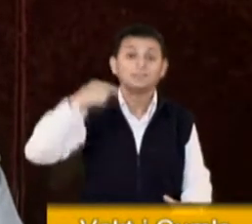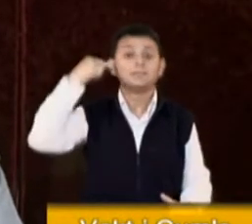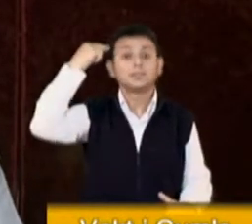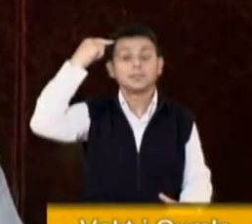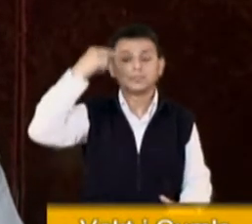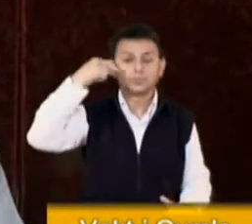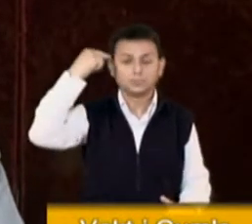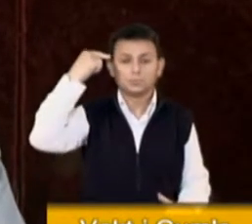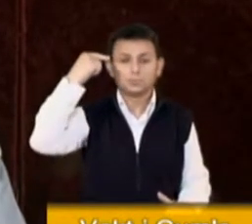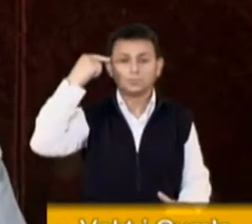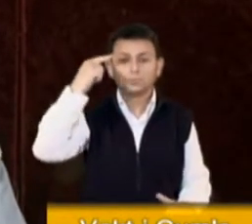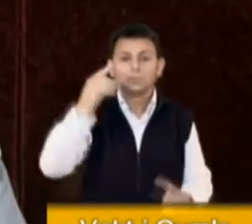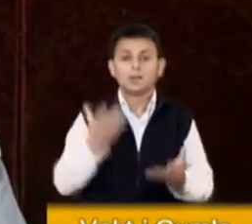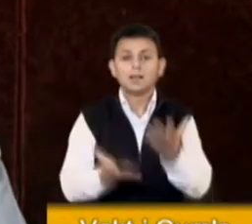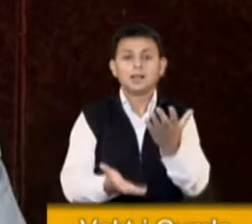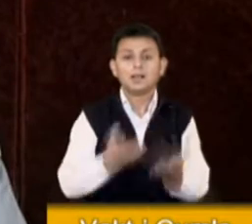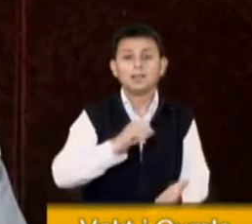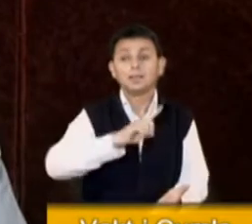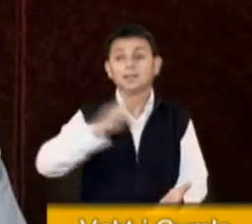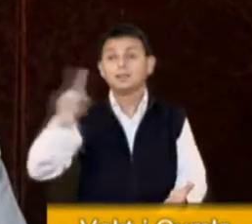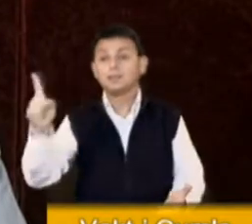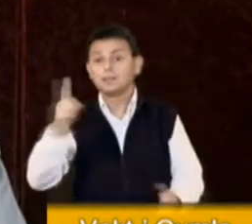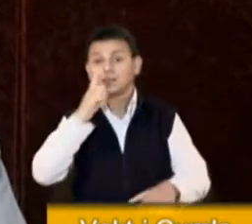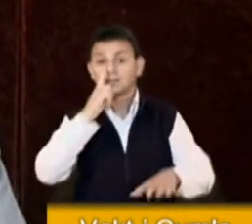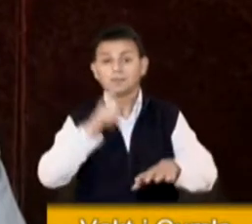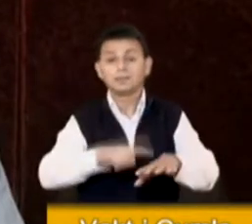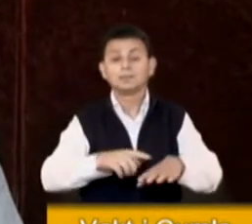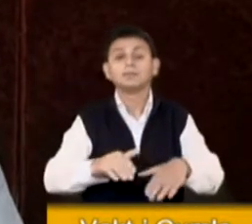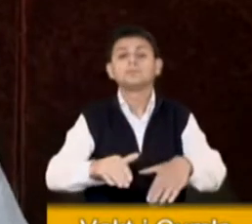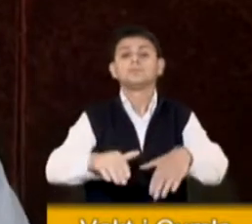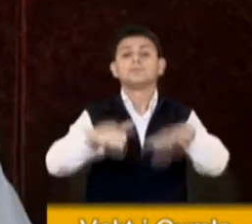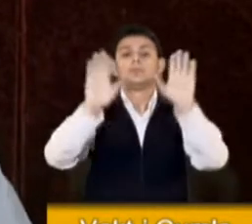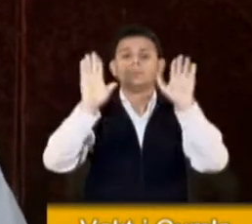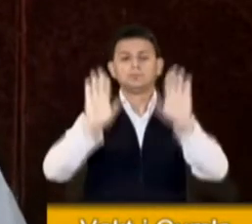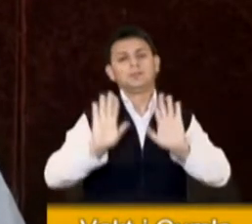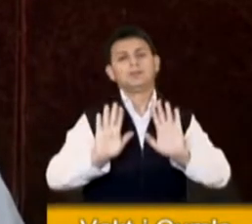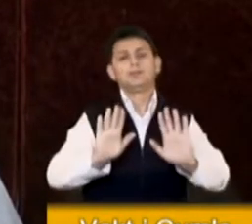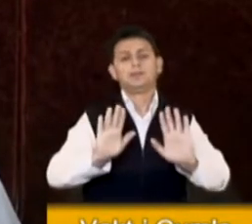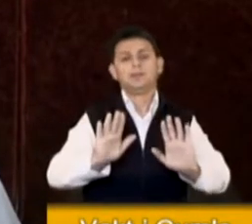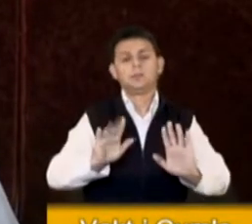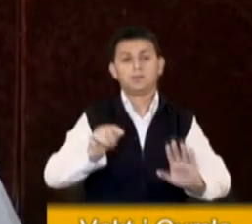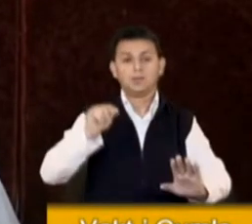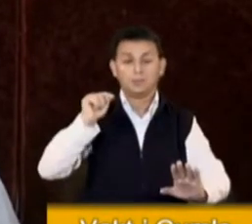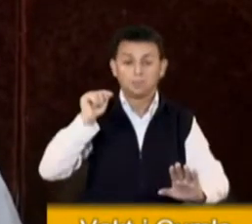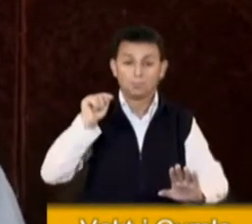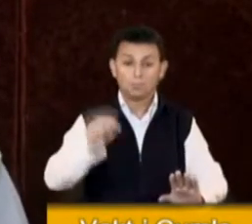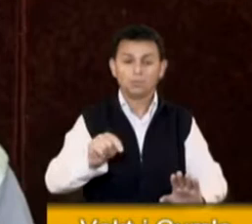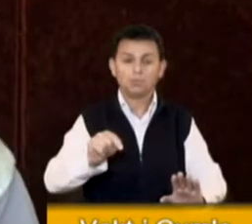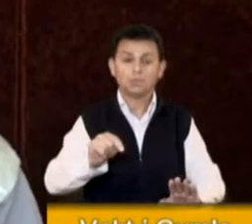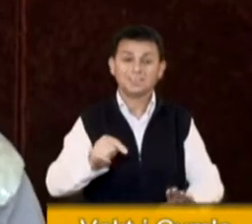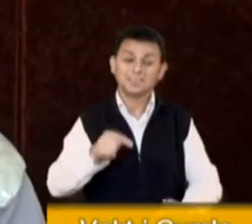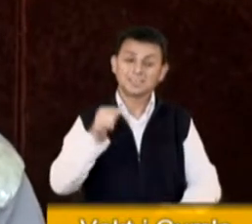ve ahirete de iman etmiyor. وَلَاِنْ رُدِدْتُ اِلَى رَبِّي, ama buna rağmen şayet